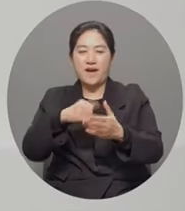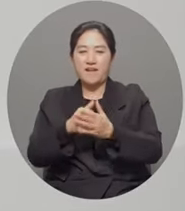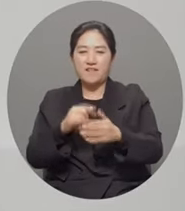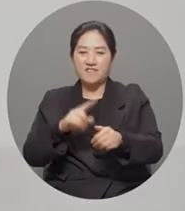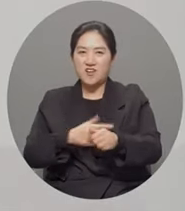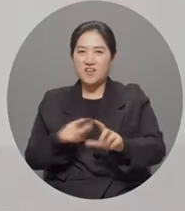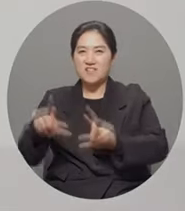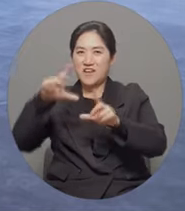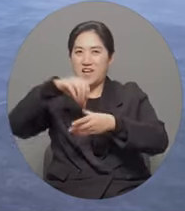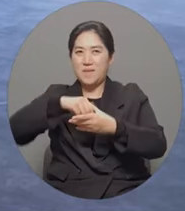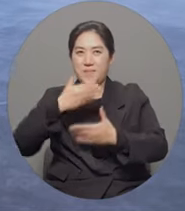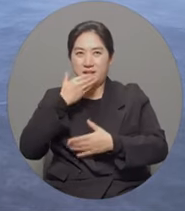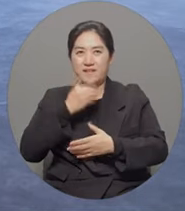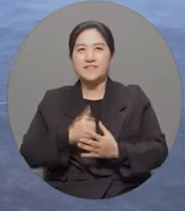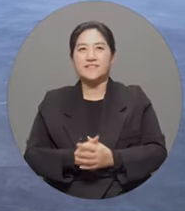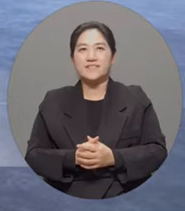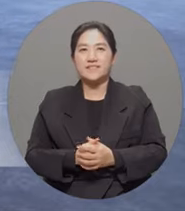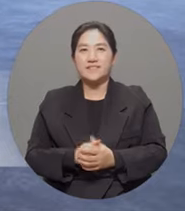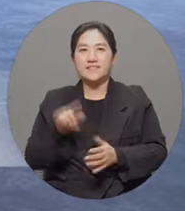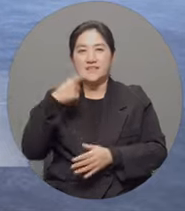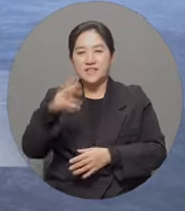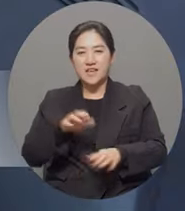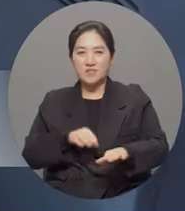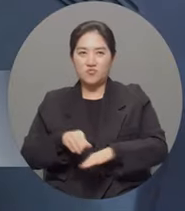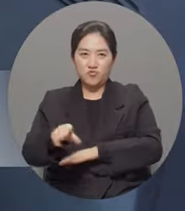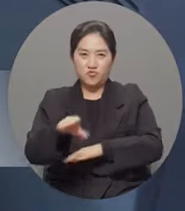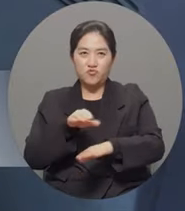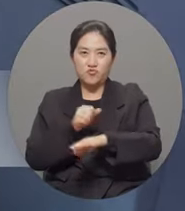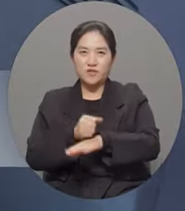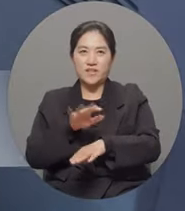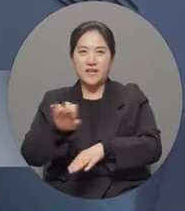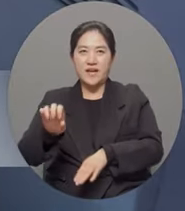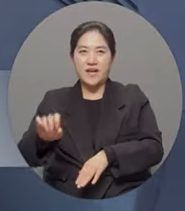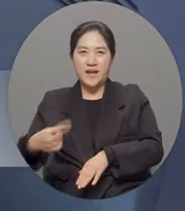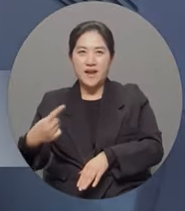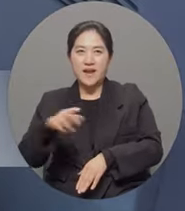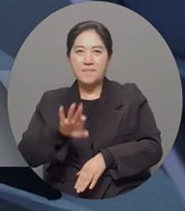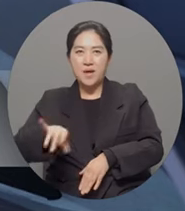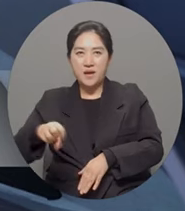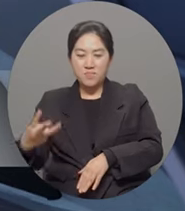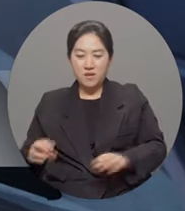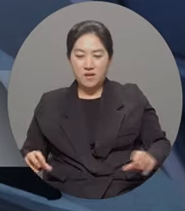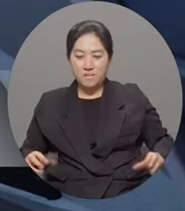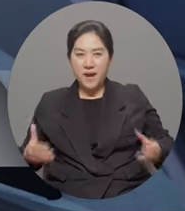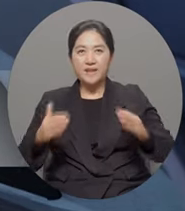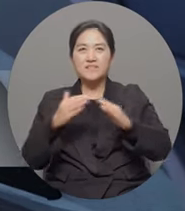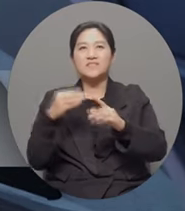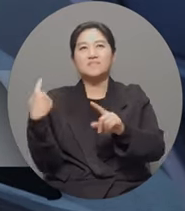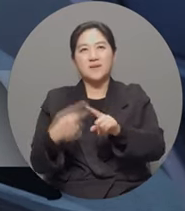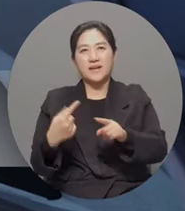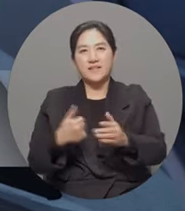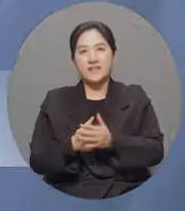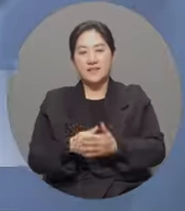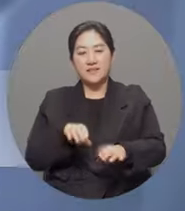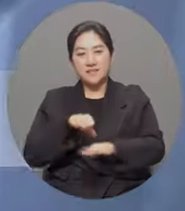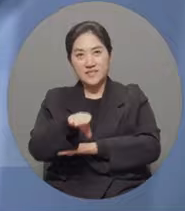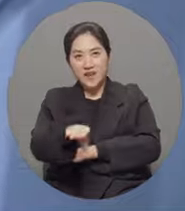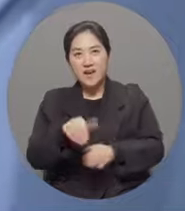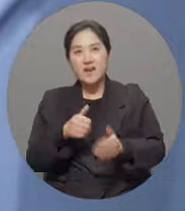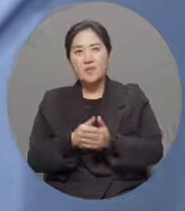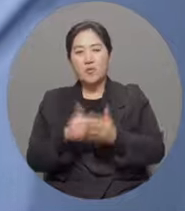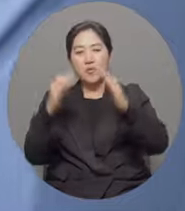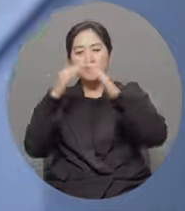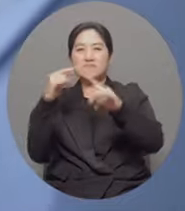들어온 모습입니다. 차세대 모빌리티 콘셉트카인 알파볼은 바퀴 달린 집을 표방해 자동차가 또 다른